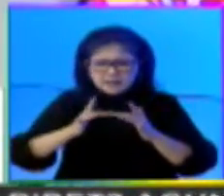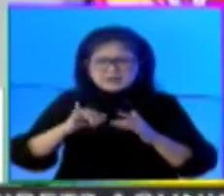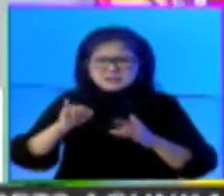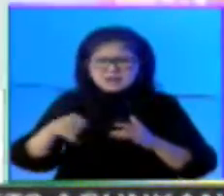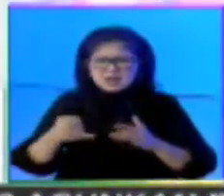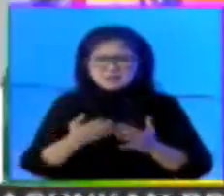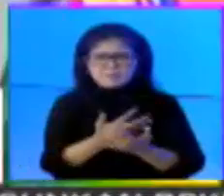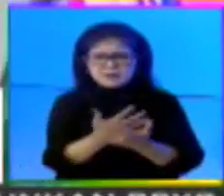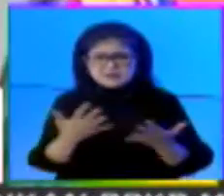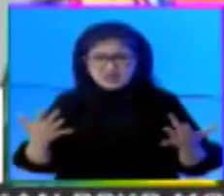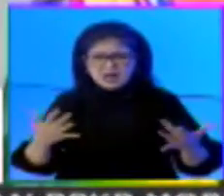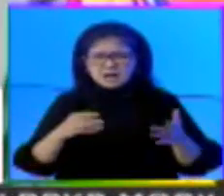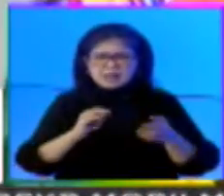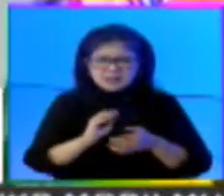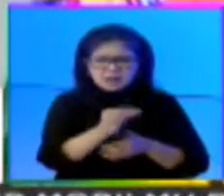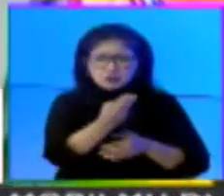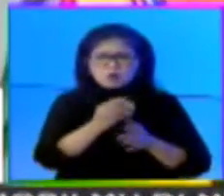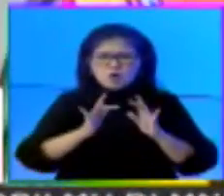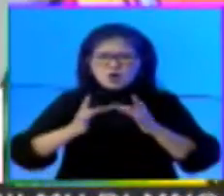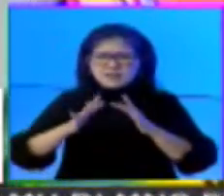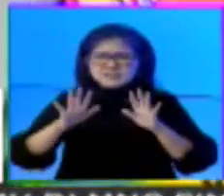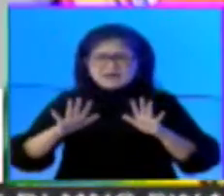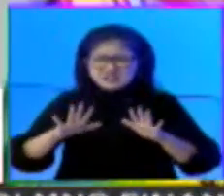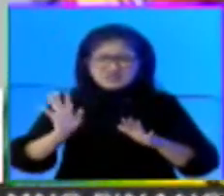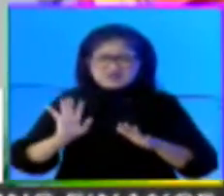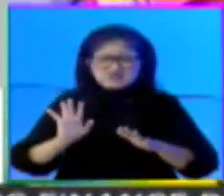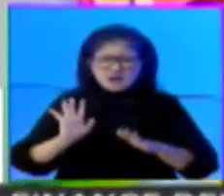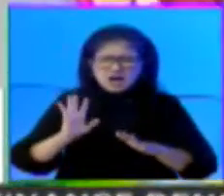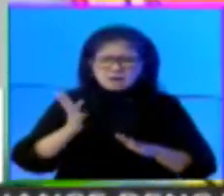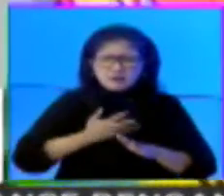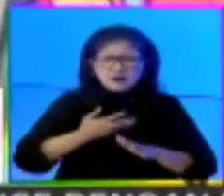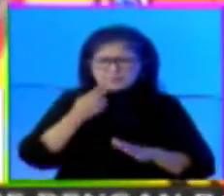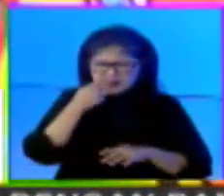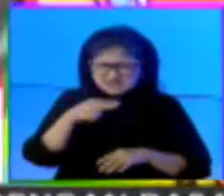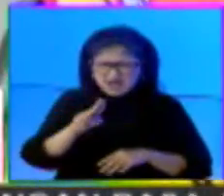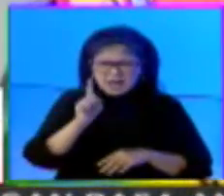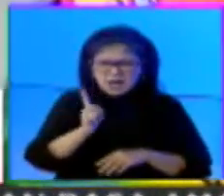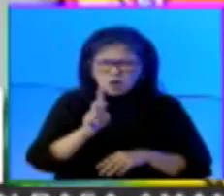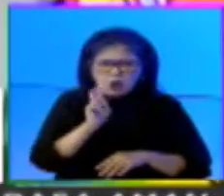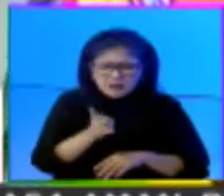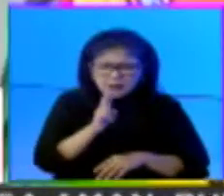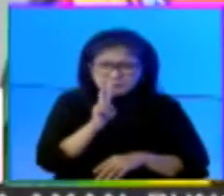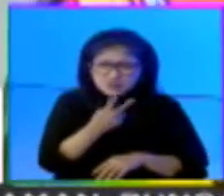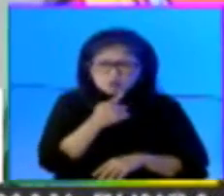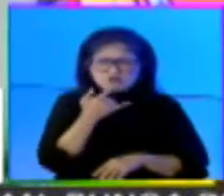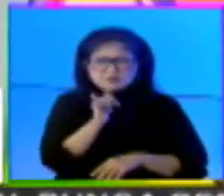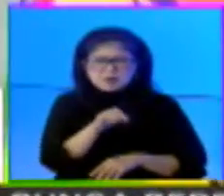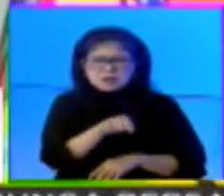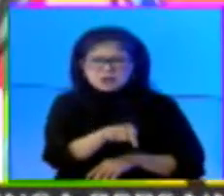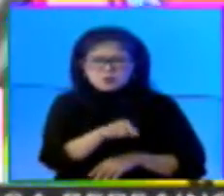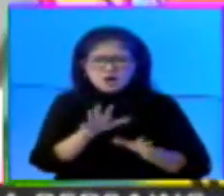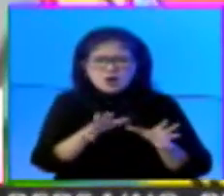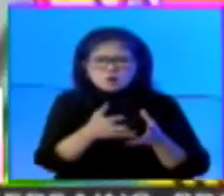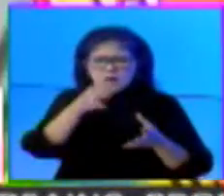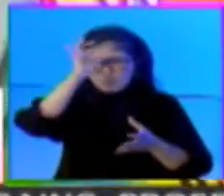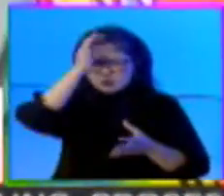menyiapkan diri. Jangan lagi terbujuk, terpercaya walaupun itu dari lingkungan Polri sendiri maupun dari orang luar untuk bisa meyakinkan dengan membayar dia